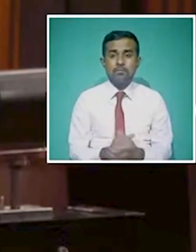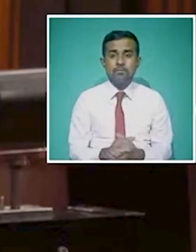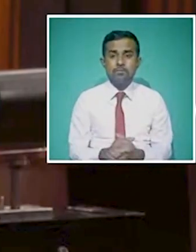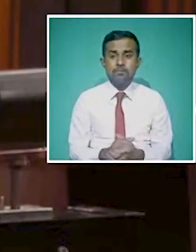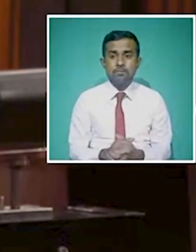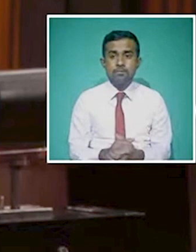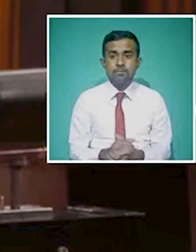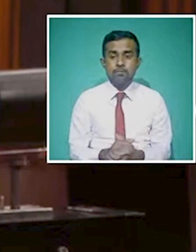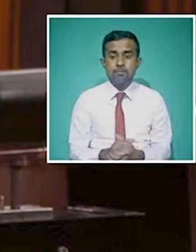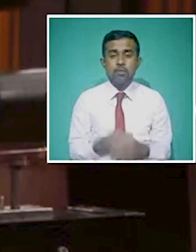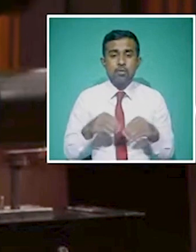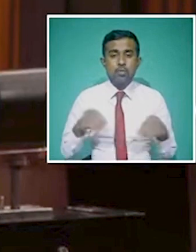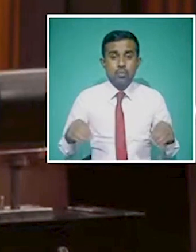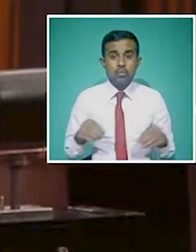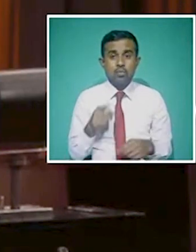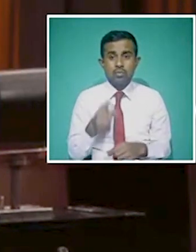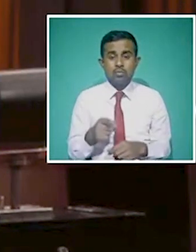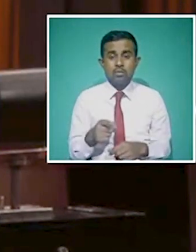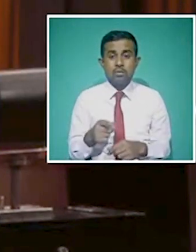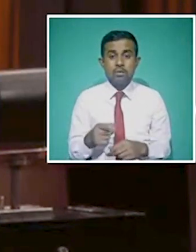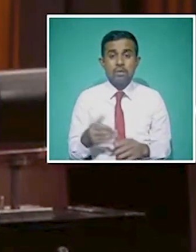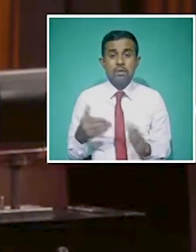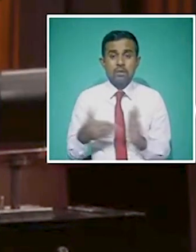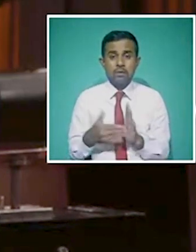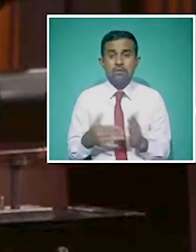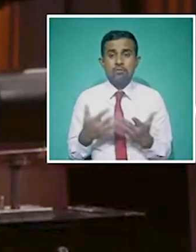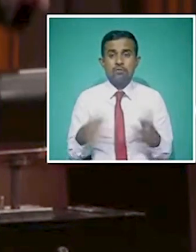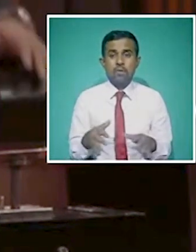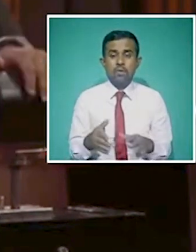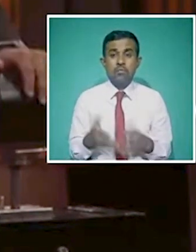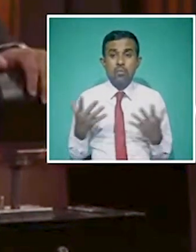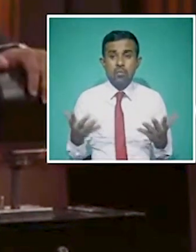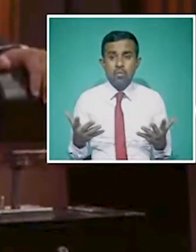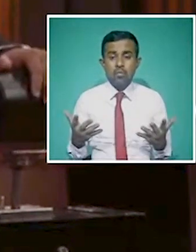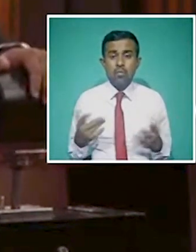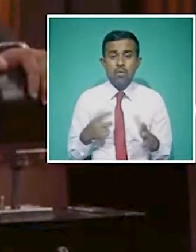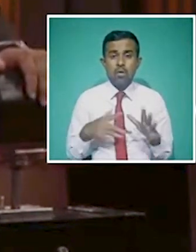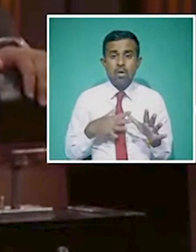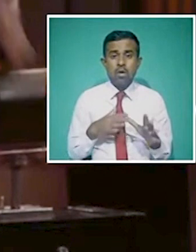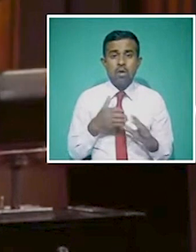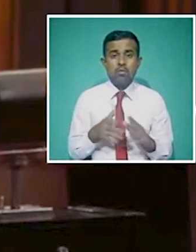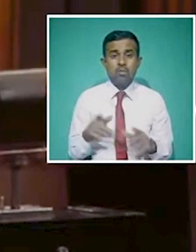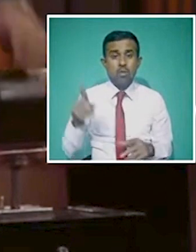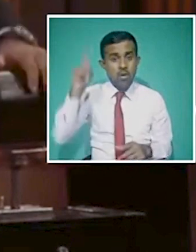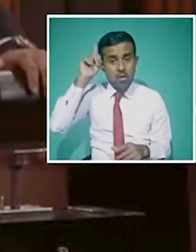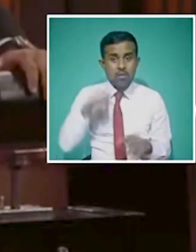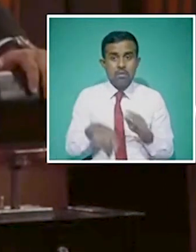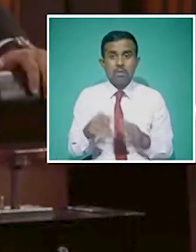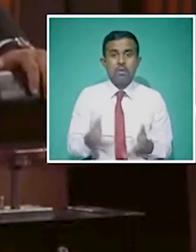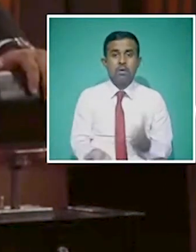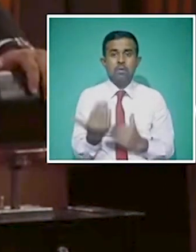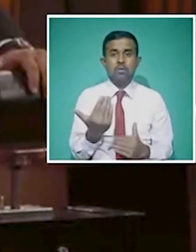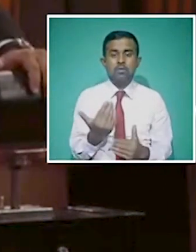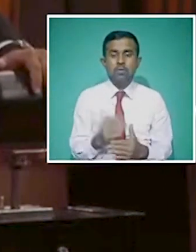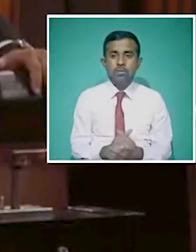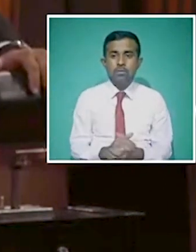national policy. අපි ජාතික ප්‍රතිපත්තියක් මේ දෙගොල්ලම එකතු කරන් හදන්න ඕනේ. මොකද අපි දැක්ක ගොඩක් සැන්වල wild life එක ඇතුලේ තමයි හරක් යන්නේ. ඉතින් හරකටත් යන්න තැනක් තියෙන්න ඕනේ.